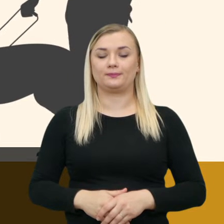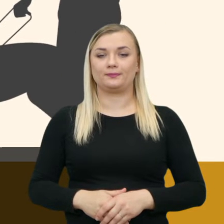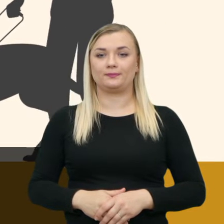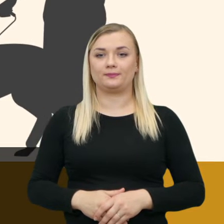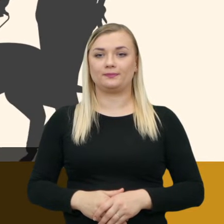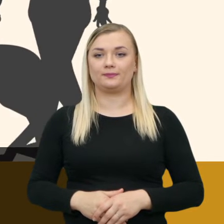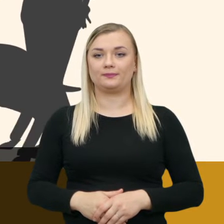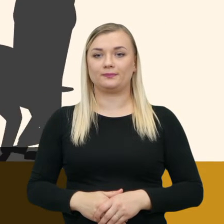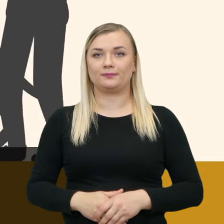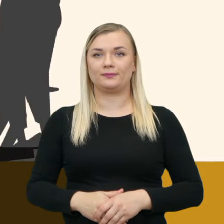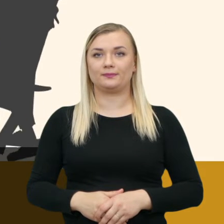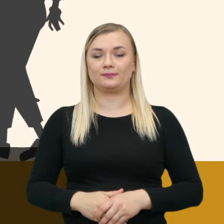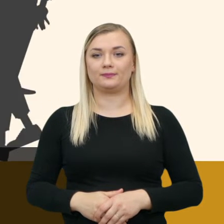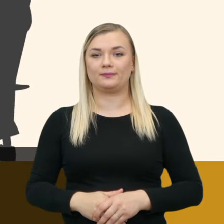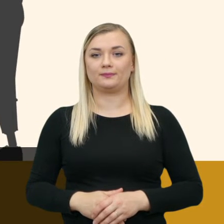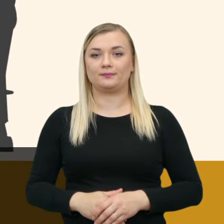realizację.